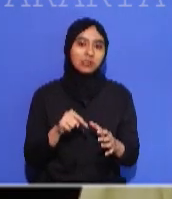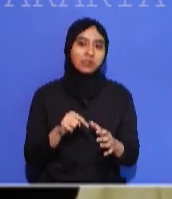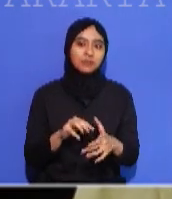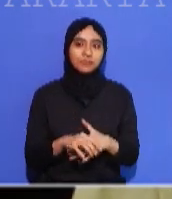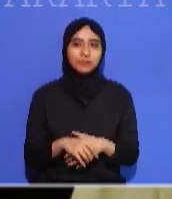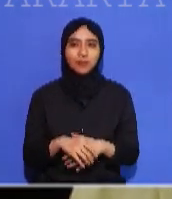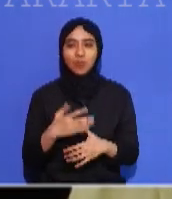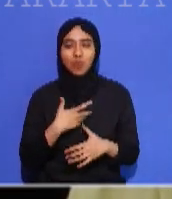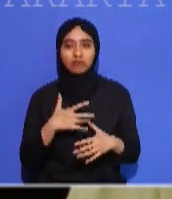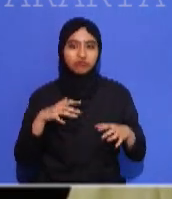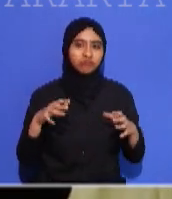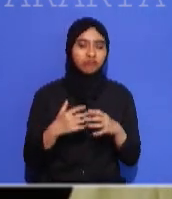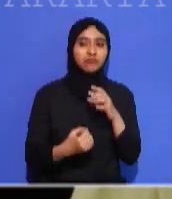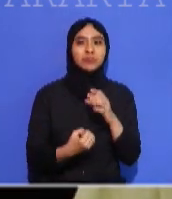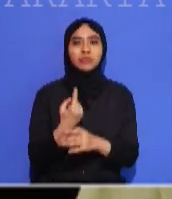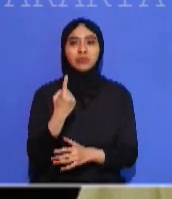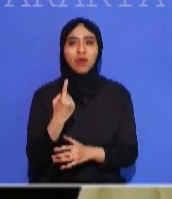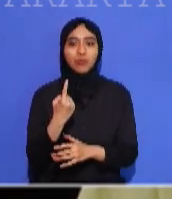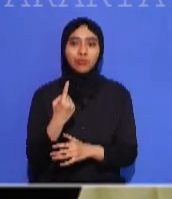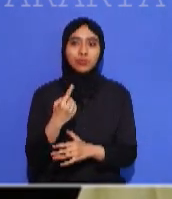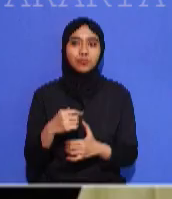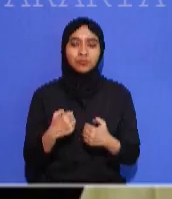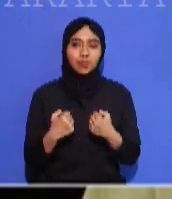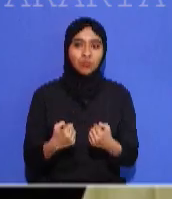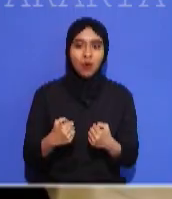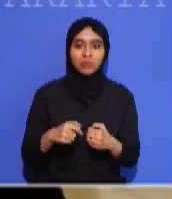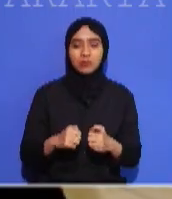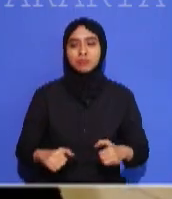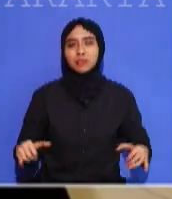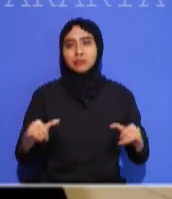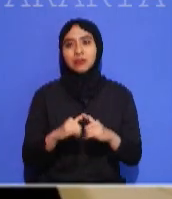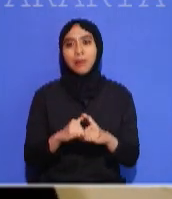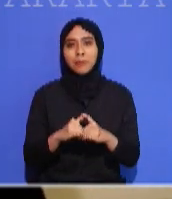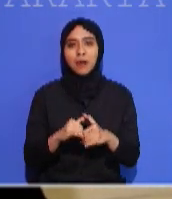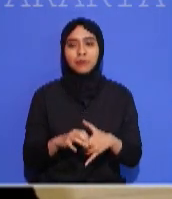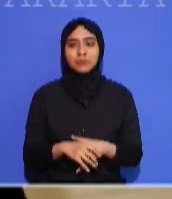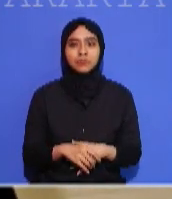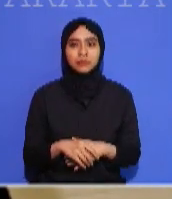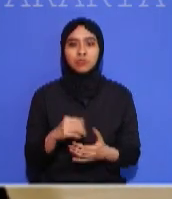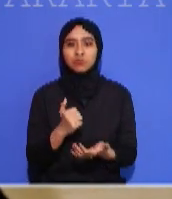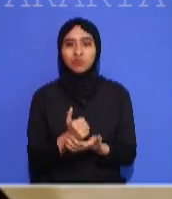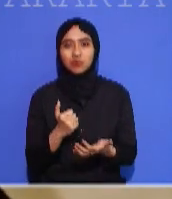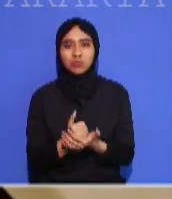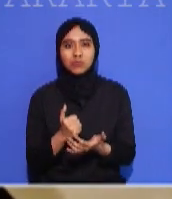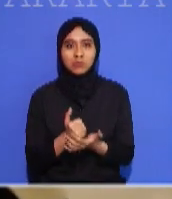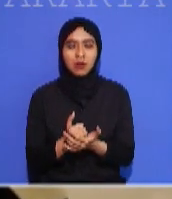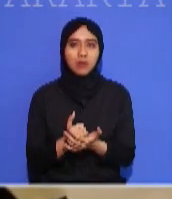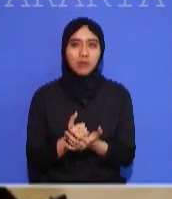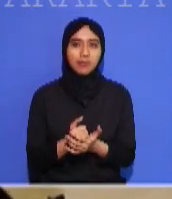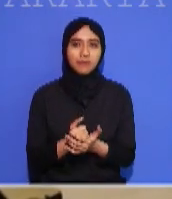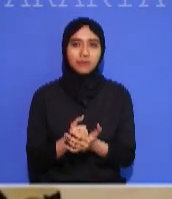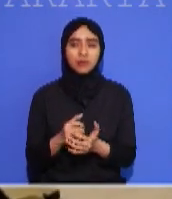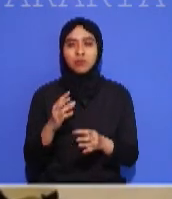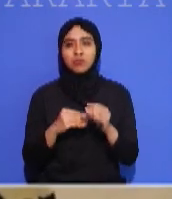menjadi satu bersatu demi kekuatan bersama pada dasarnya ini adalah Munas